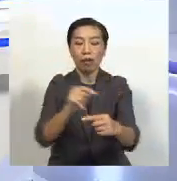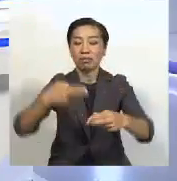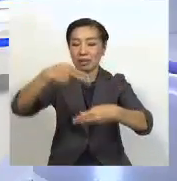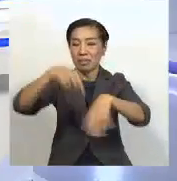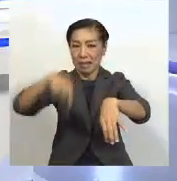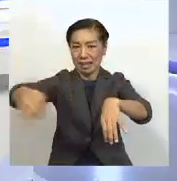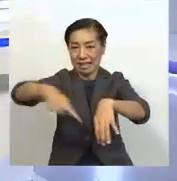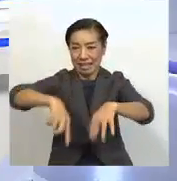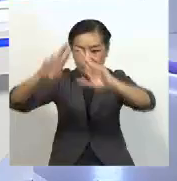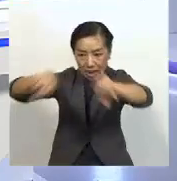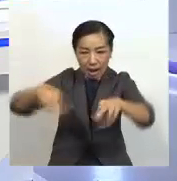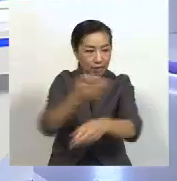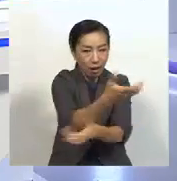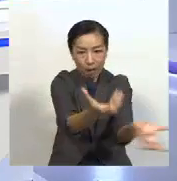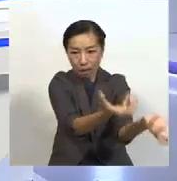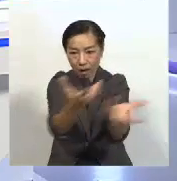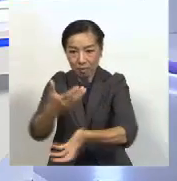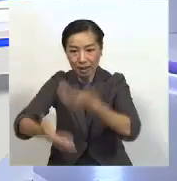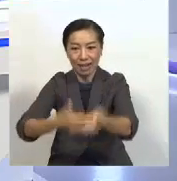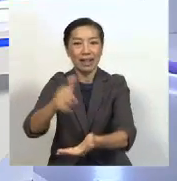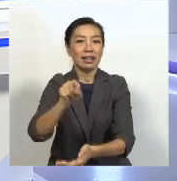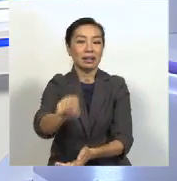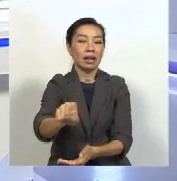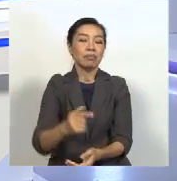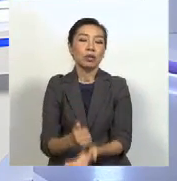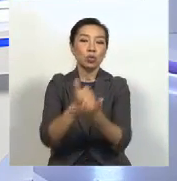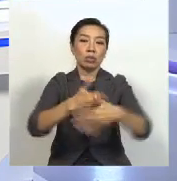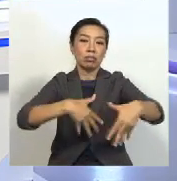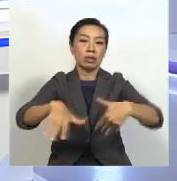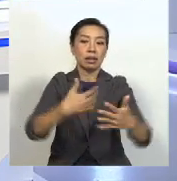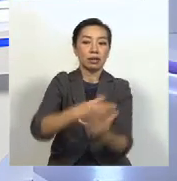ก็ช่วยกันนะคะเป็นการเพิ่มช่องทางให้กับชุมชนได้มีรายได้เพิ่มมากขึ้น